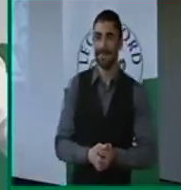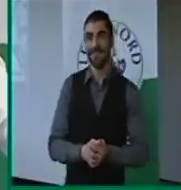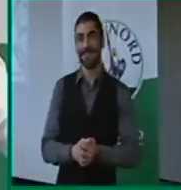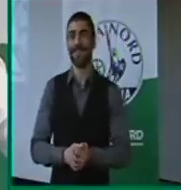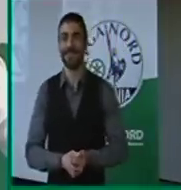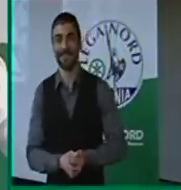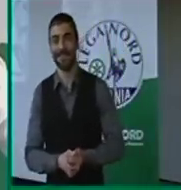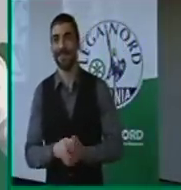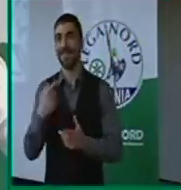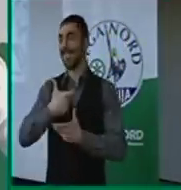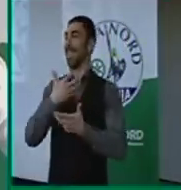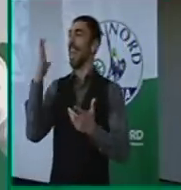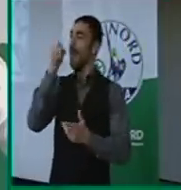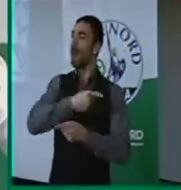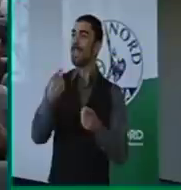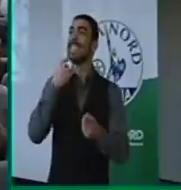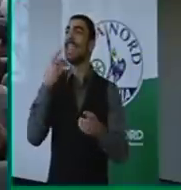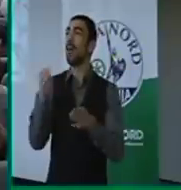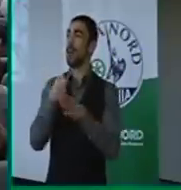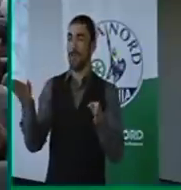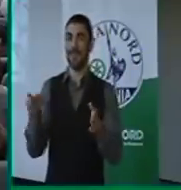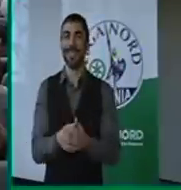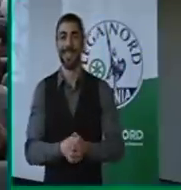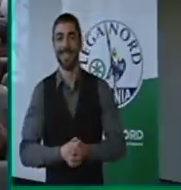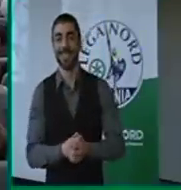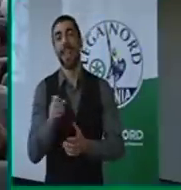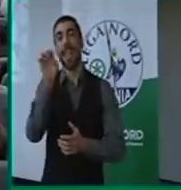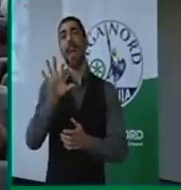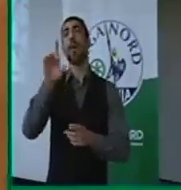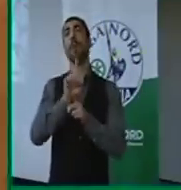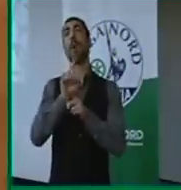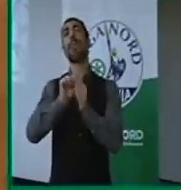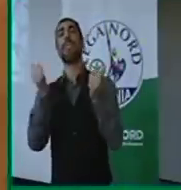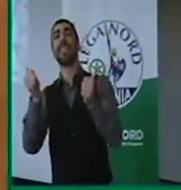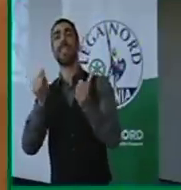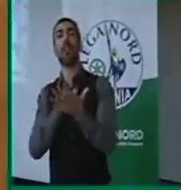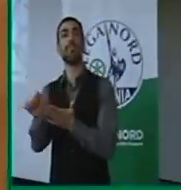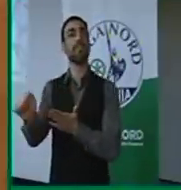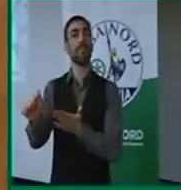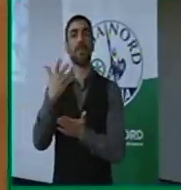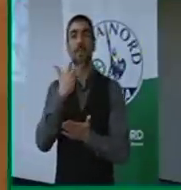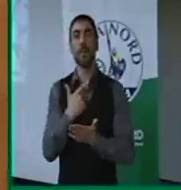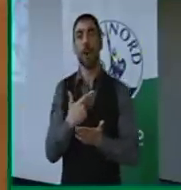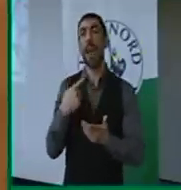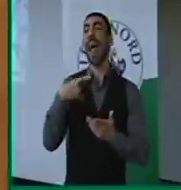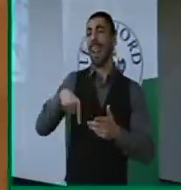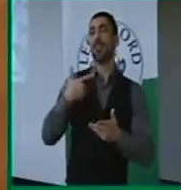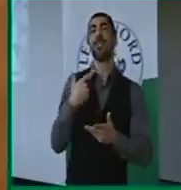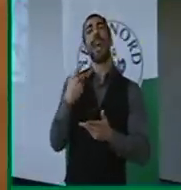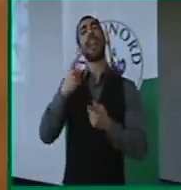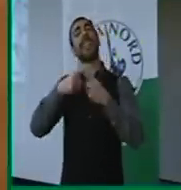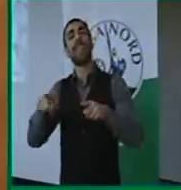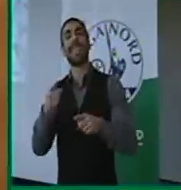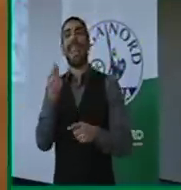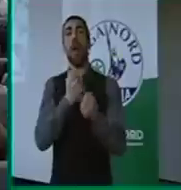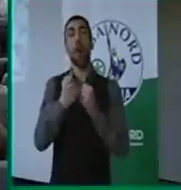comprensibile comprensibile ai più l'Europa annienta le diversità e oggi sono le diversità economiche Ma domani sono